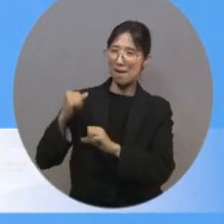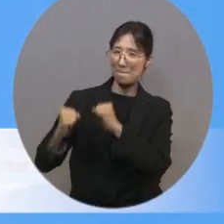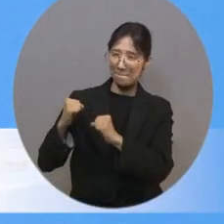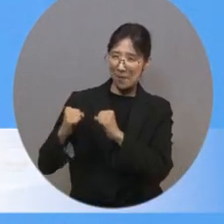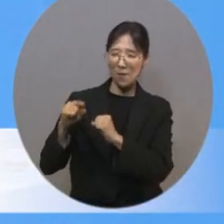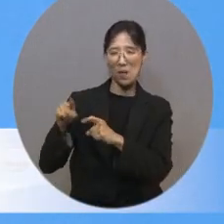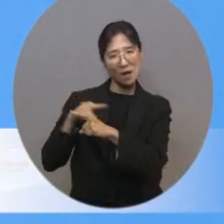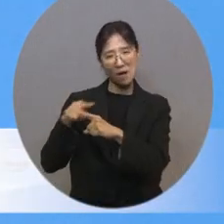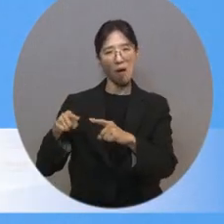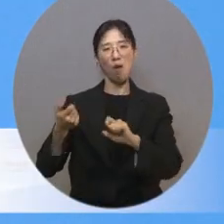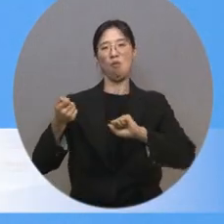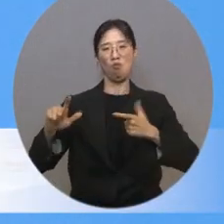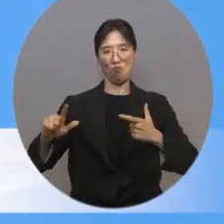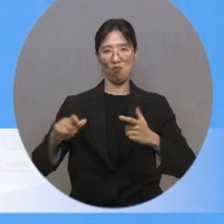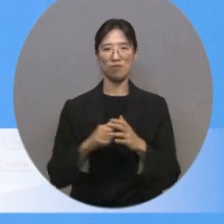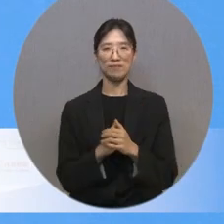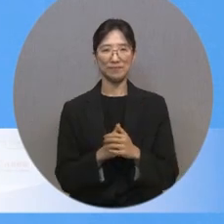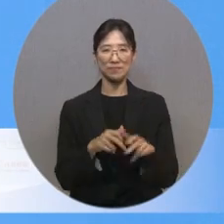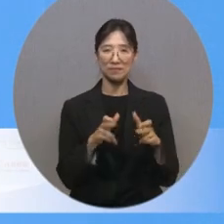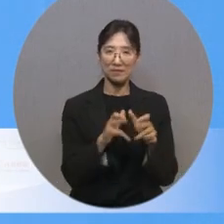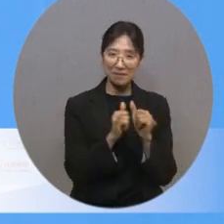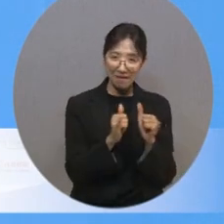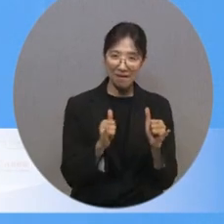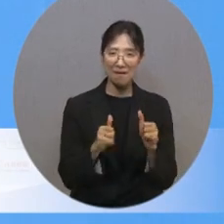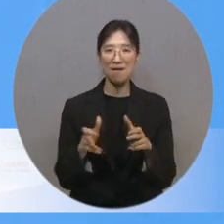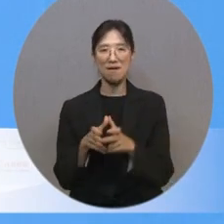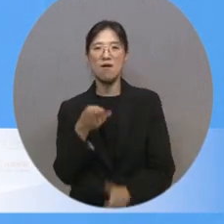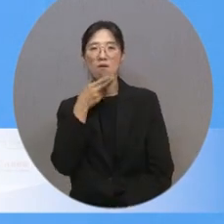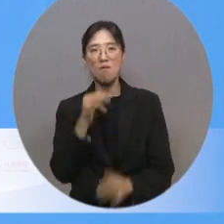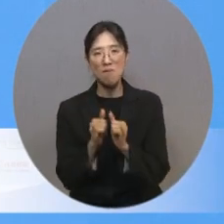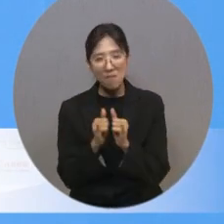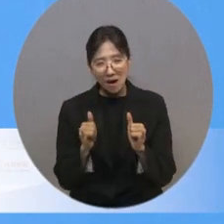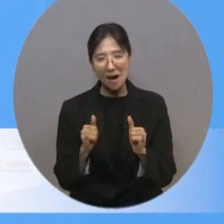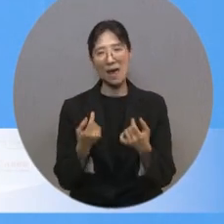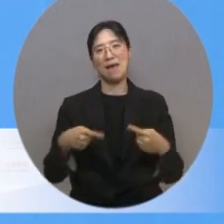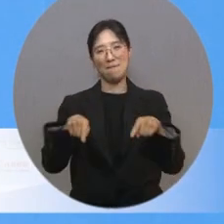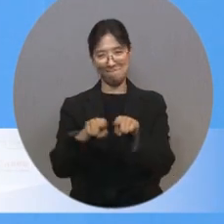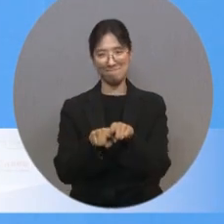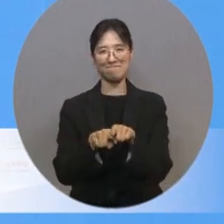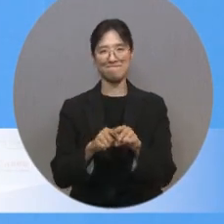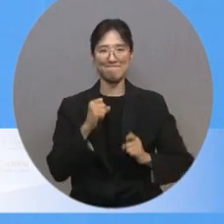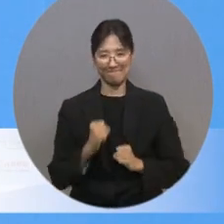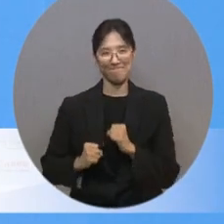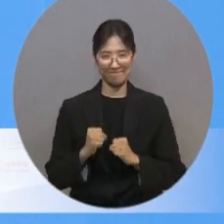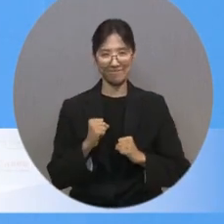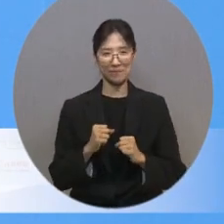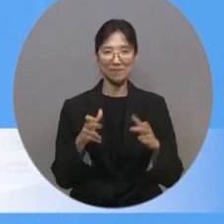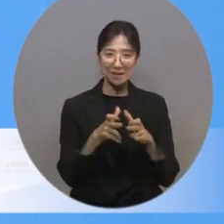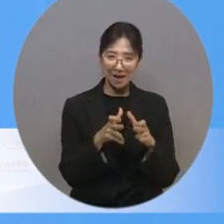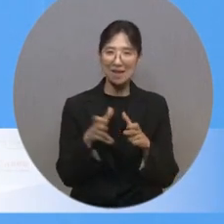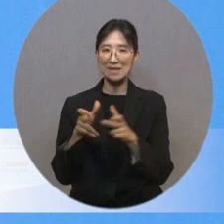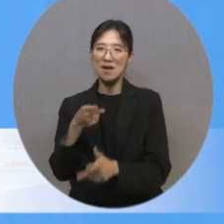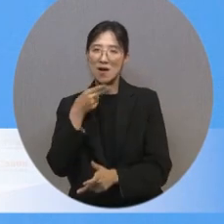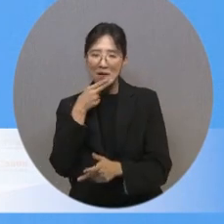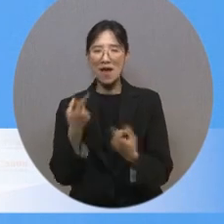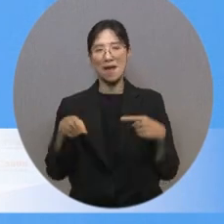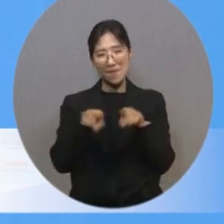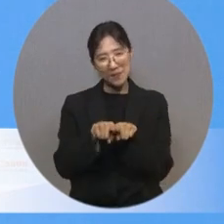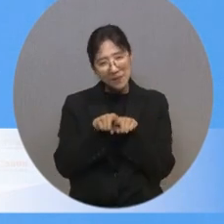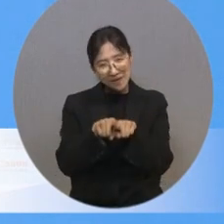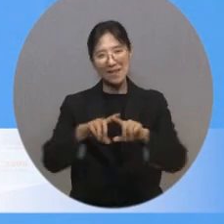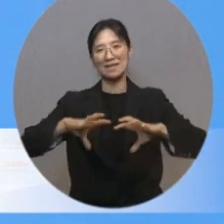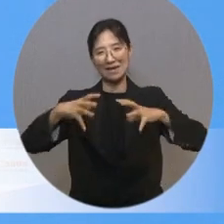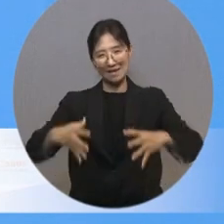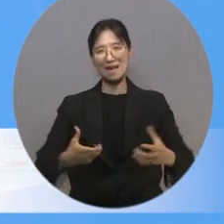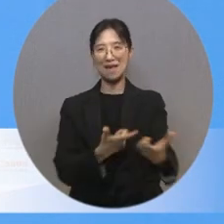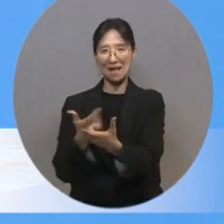마라톤과 다릅니다. 우리 장애인과 비장애인이 함께하는 마라톤, 장애인과 비장애인이 함께 가는 세상